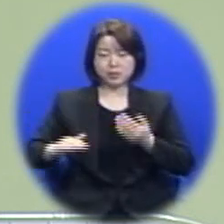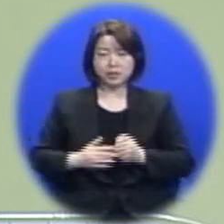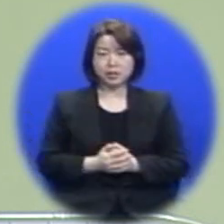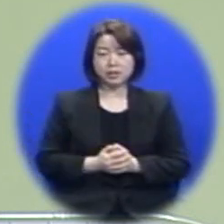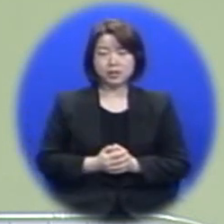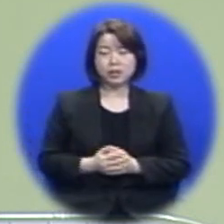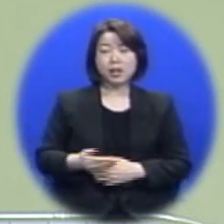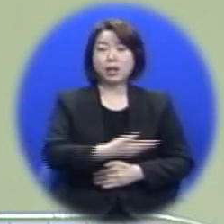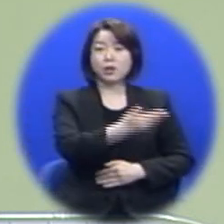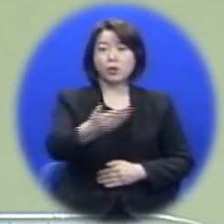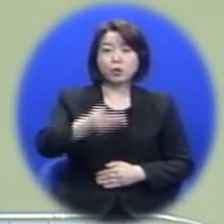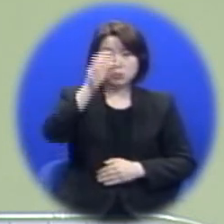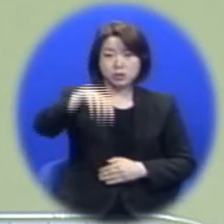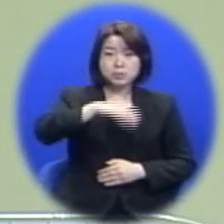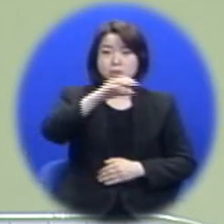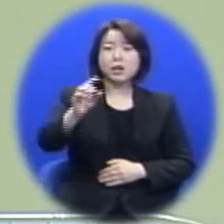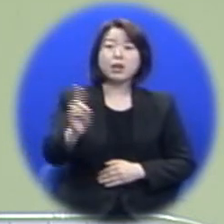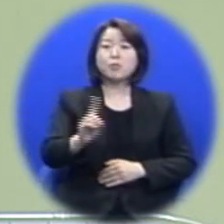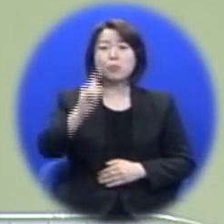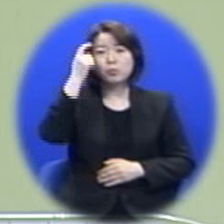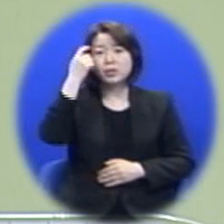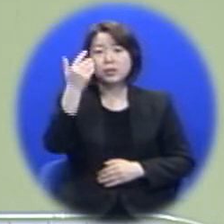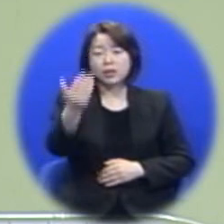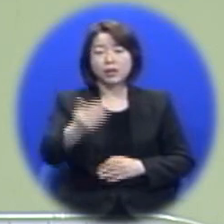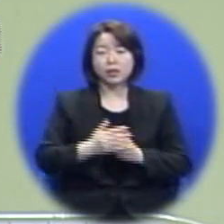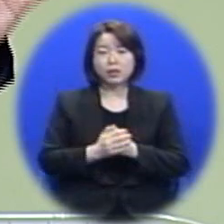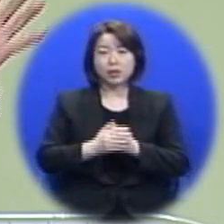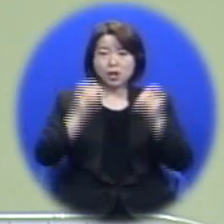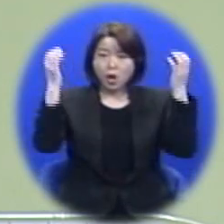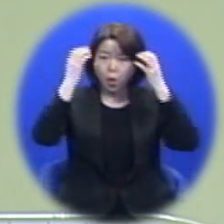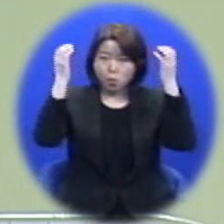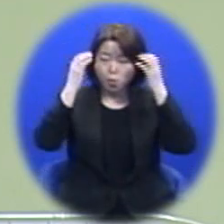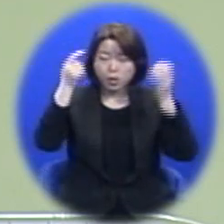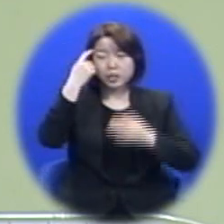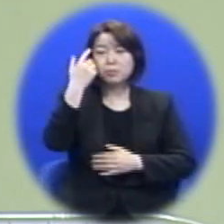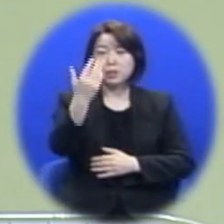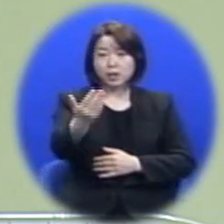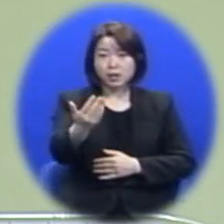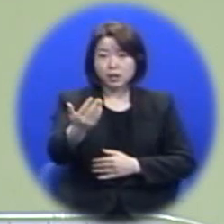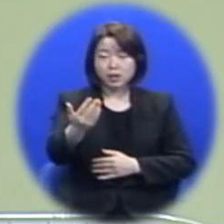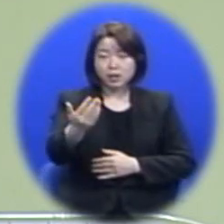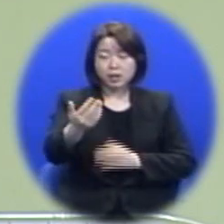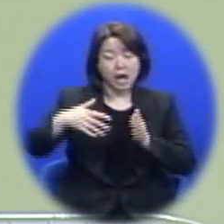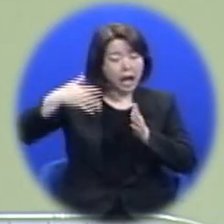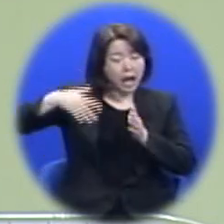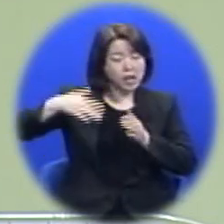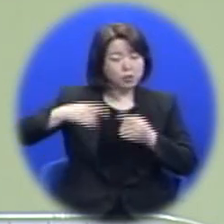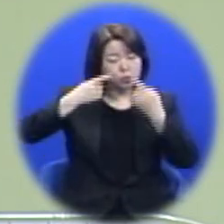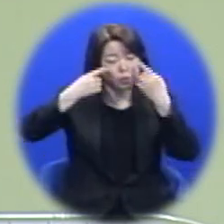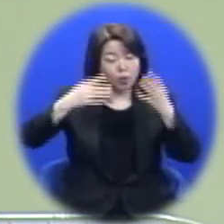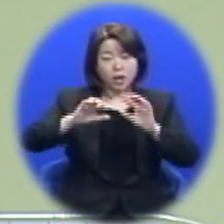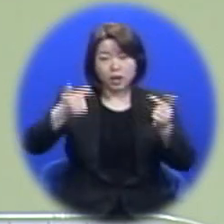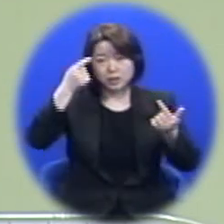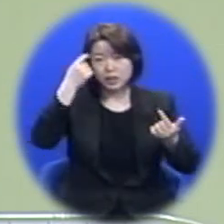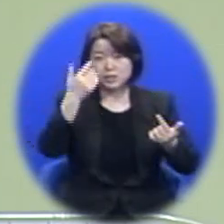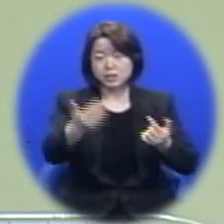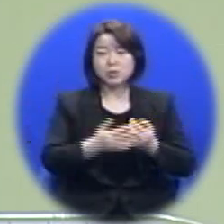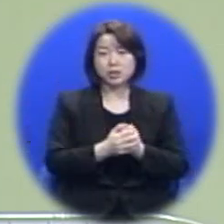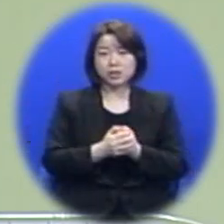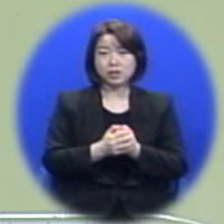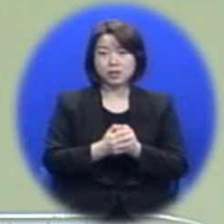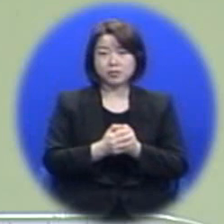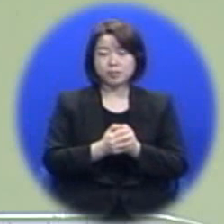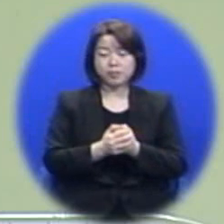여러분 십자가가 뭡니까 권 아닙니까 아직도 정확한 게 아닙니다 주님이 나에게 하라고